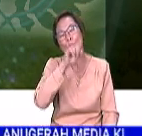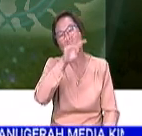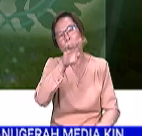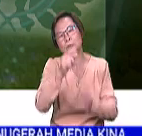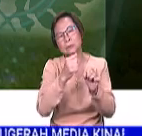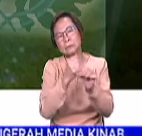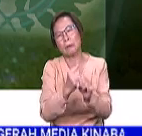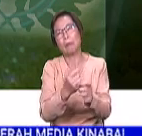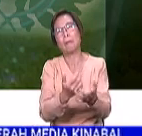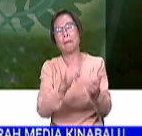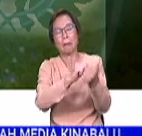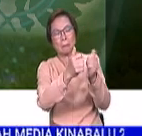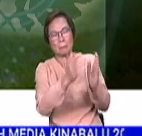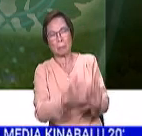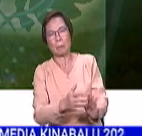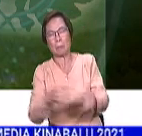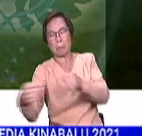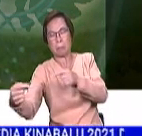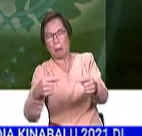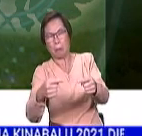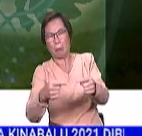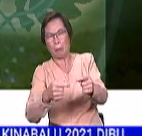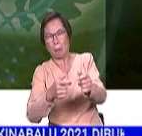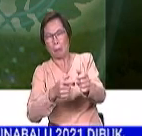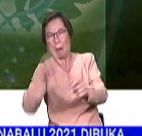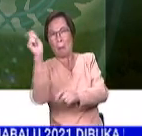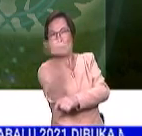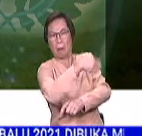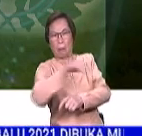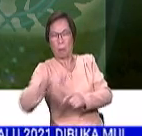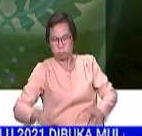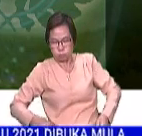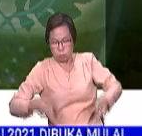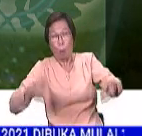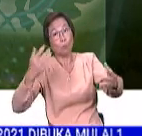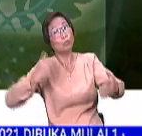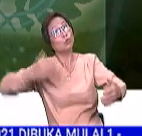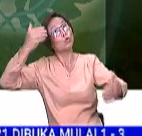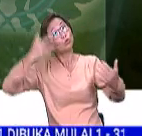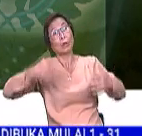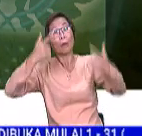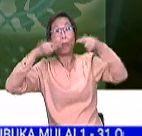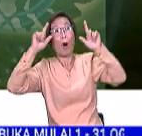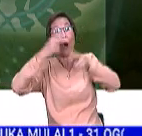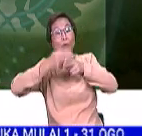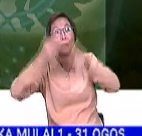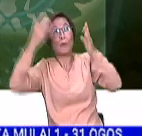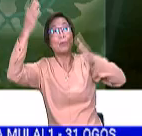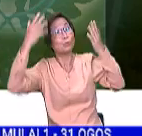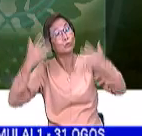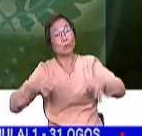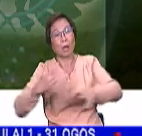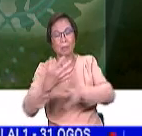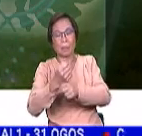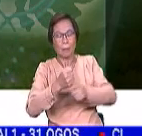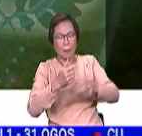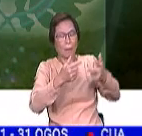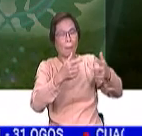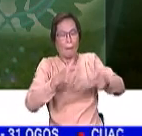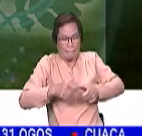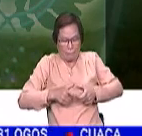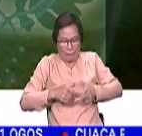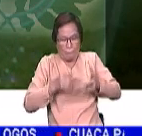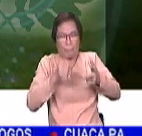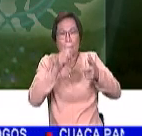nasib atlet lawan pedang berkursi roda yang pernah mengharumkan nama melicia apabila berjaya meraih pinggang